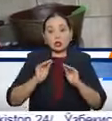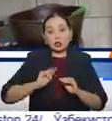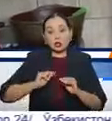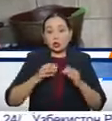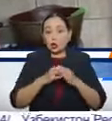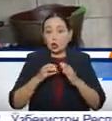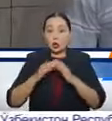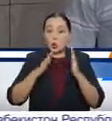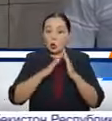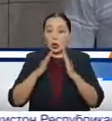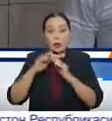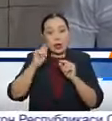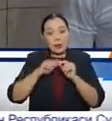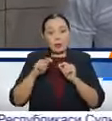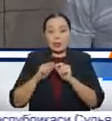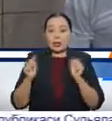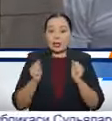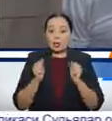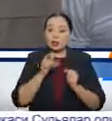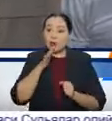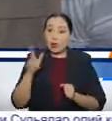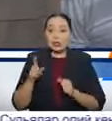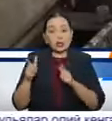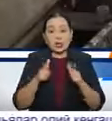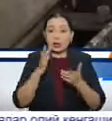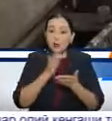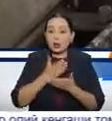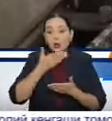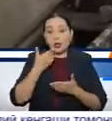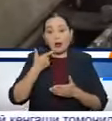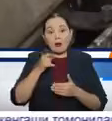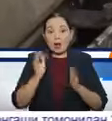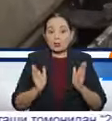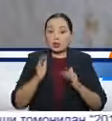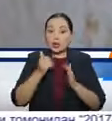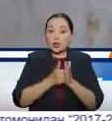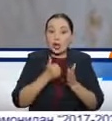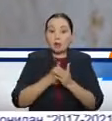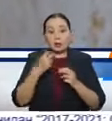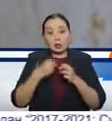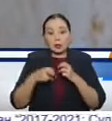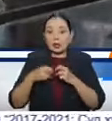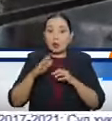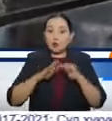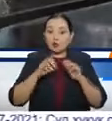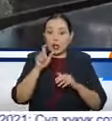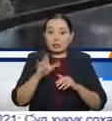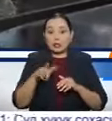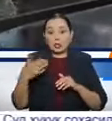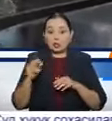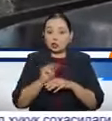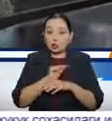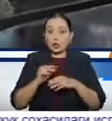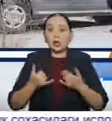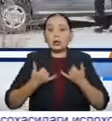uyma-uy yurib, xonadonlarning kuz-qish mavsumiga tayyorgarligini ko'zdan kechirdi. Gaz jihozlarida aniqlangan kamchiliklar mutaxassislar tomonidan joyida bartaraf